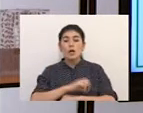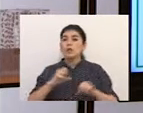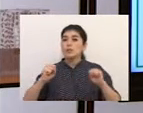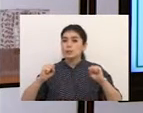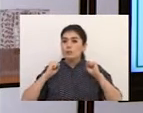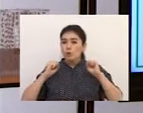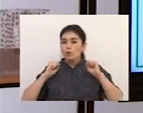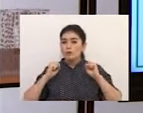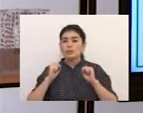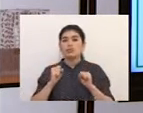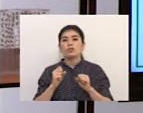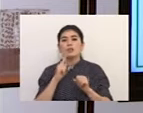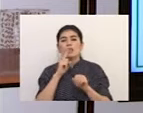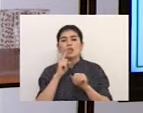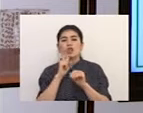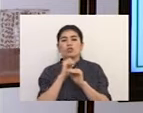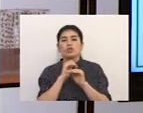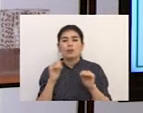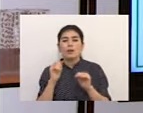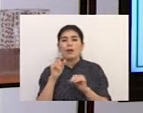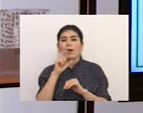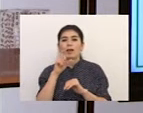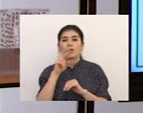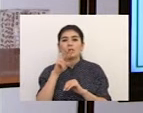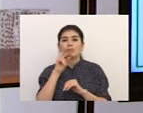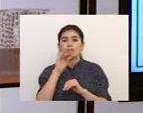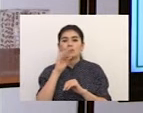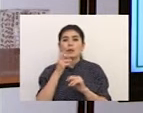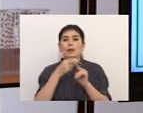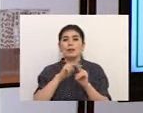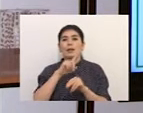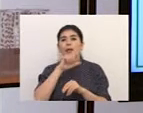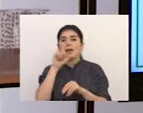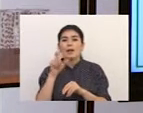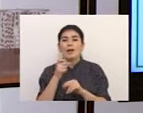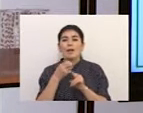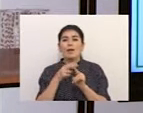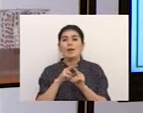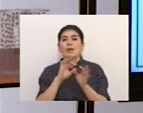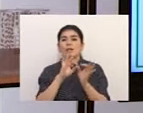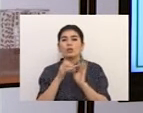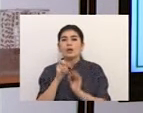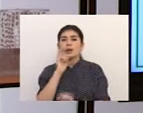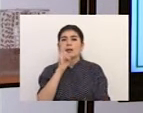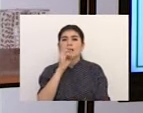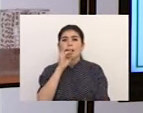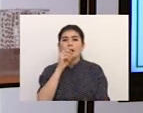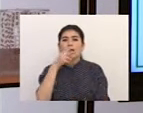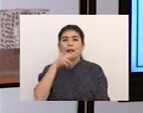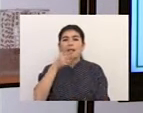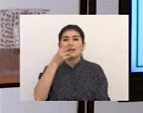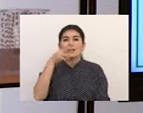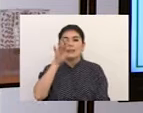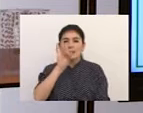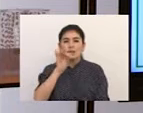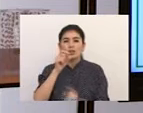Sport tinchlik elchisi hisoblanadi. Mana bu gaplarimizda keldi so'zi tarkibidagi di,